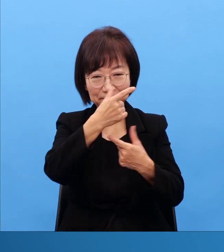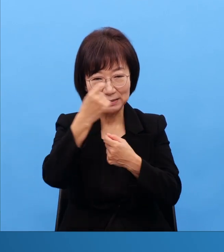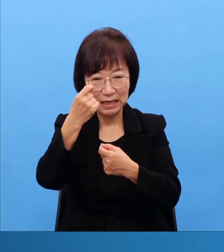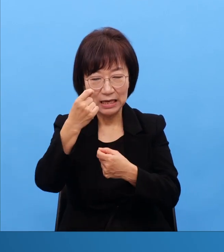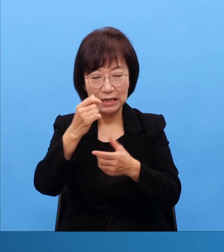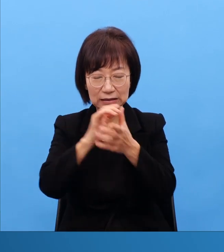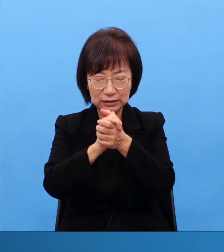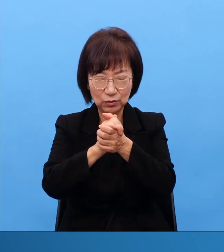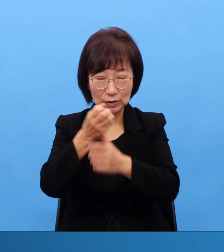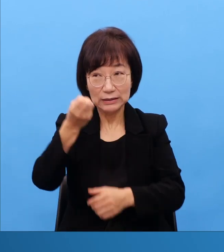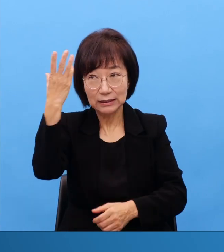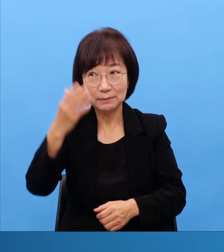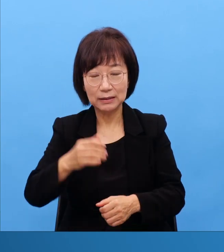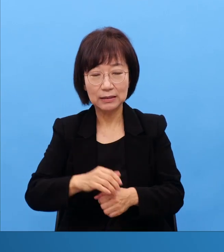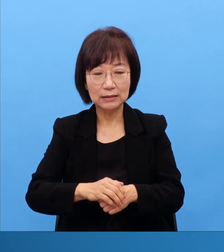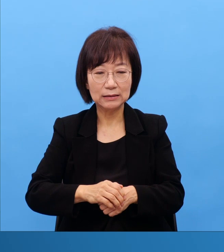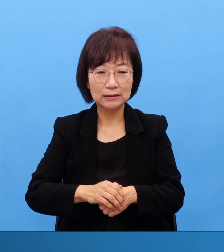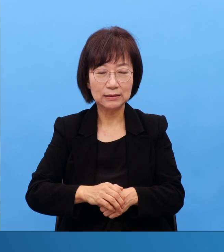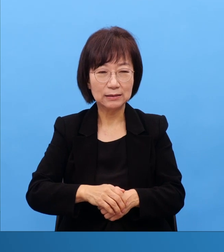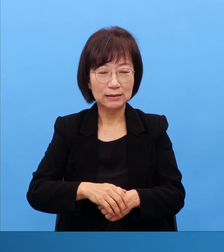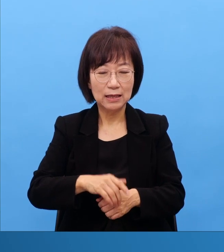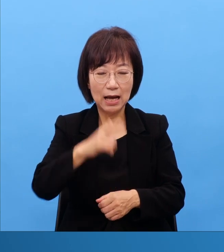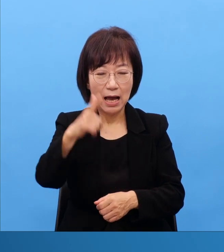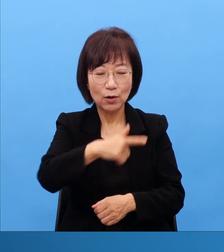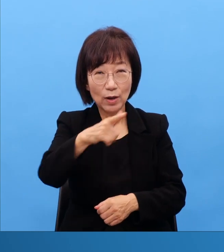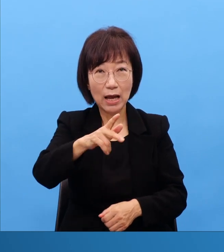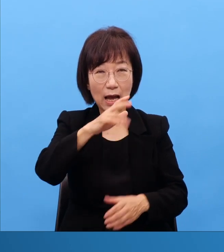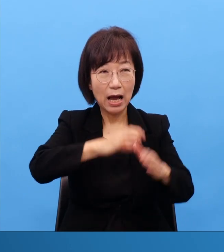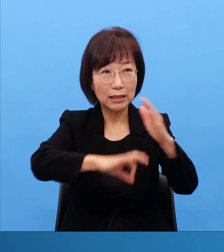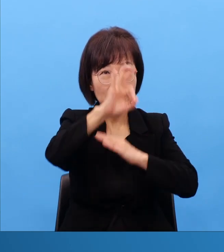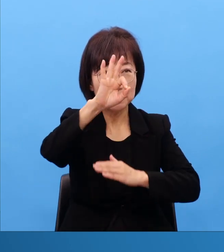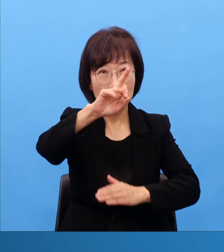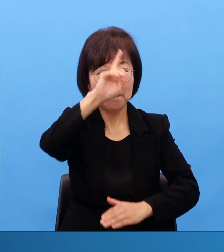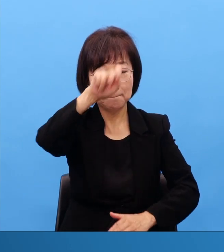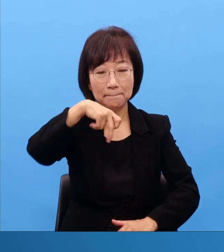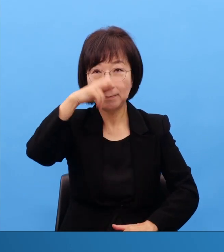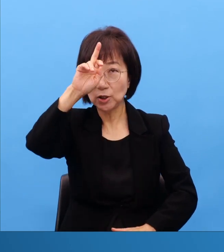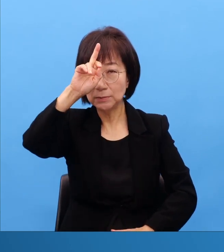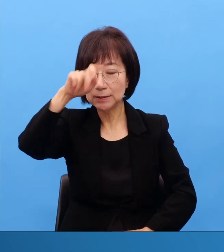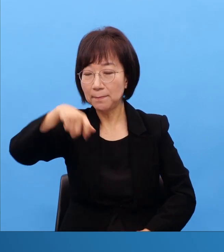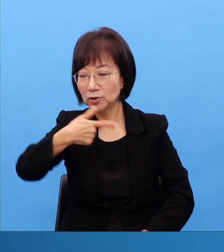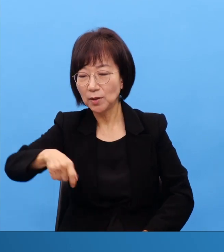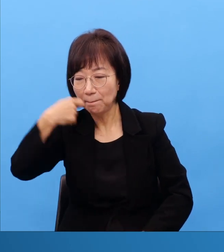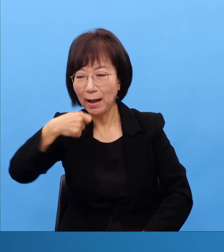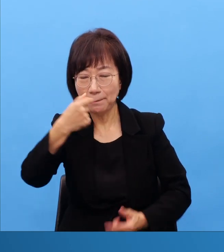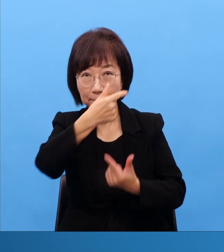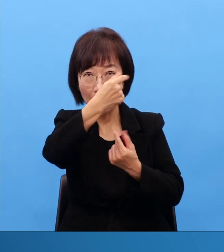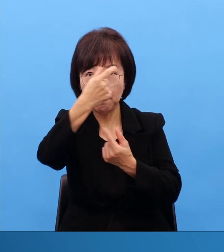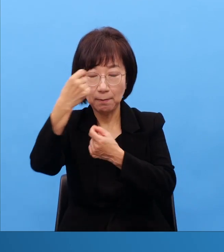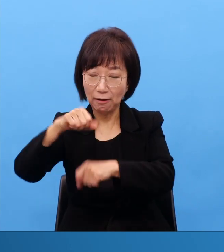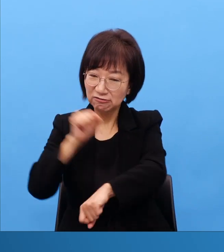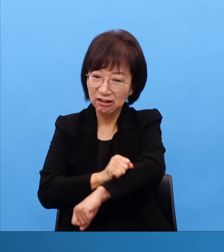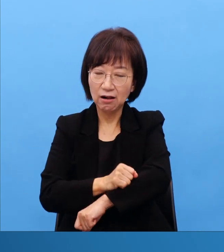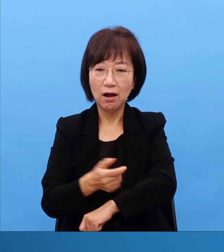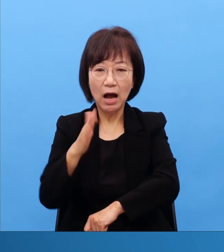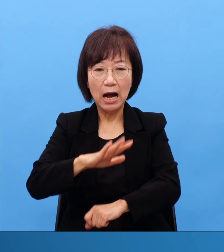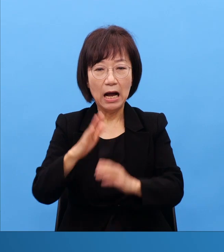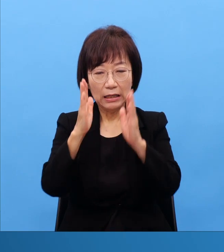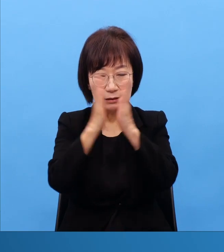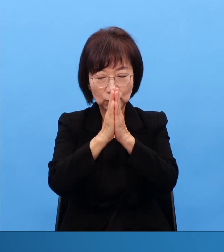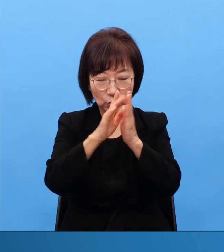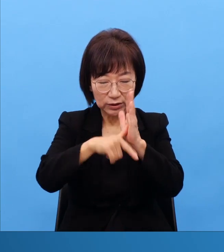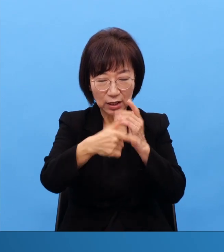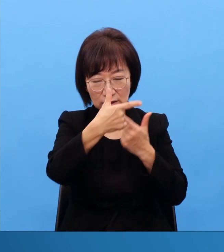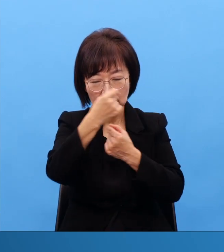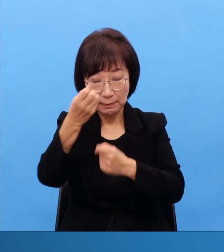계속 까먹고. This is the greatest prayer to pray, but why was it that I continue to fail to remember how to pray this prayer? Every single prayer, I'd forget